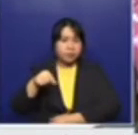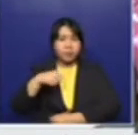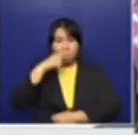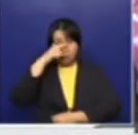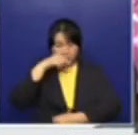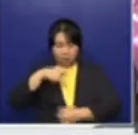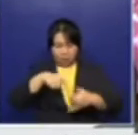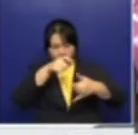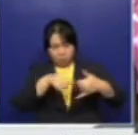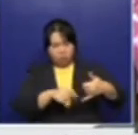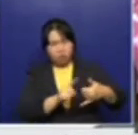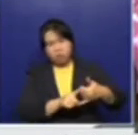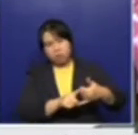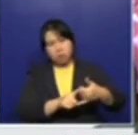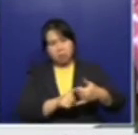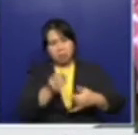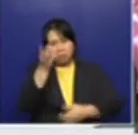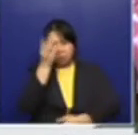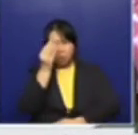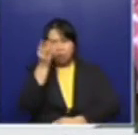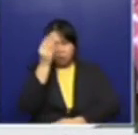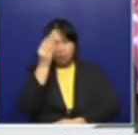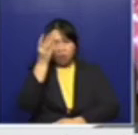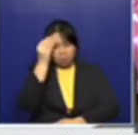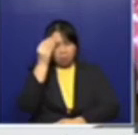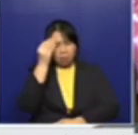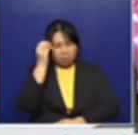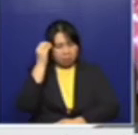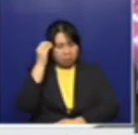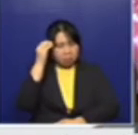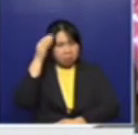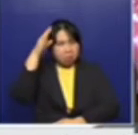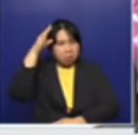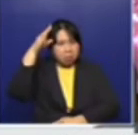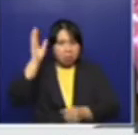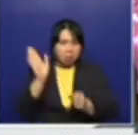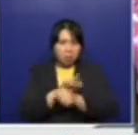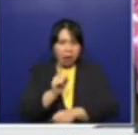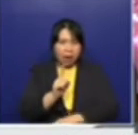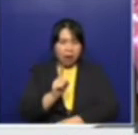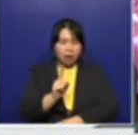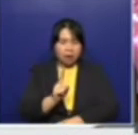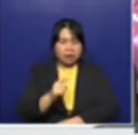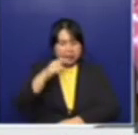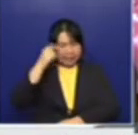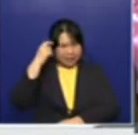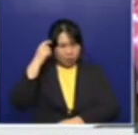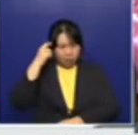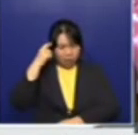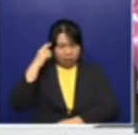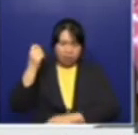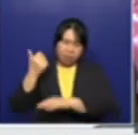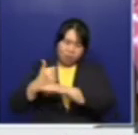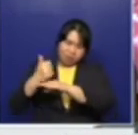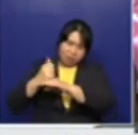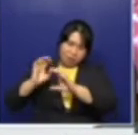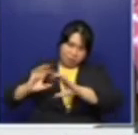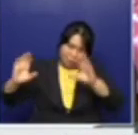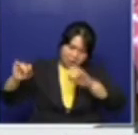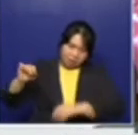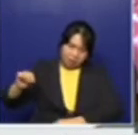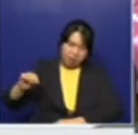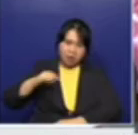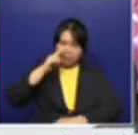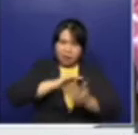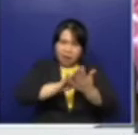ษย์เนี่ยใช้เวลานานมากผมเกรงว่าประเทศนี้โดยส่วนรวมทั้งผู้ปกครองและ